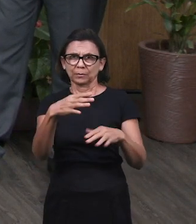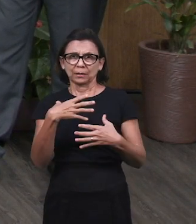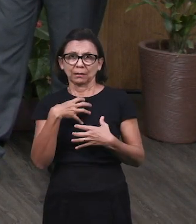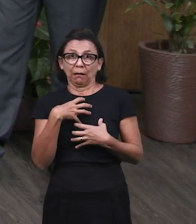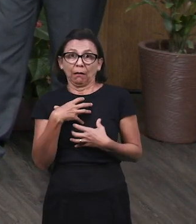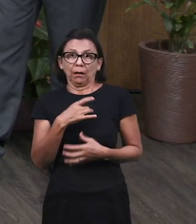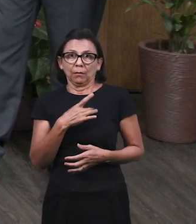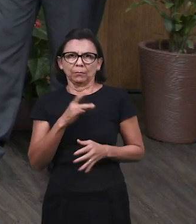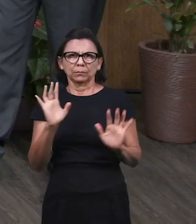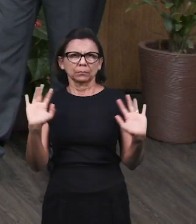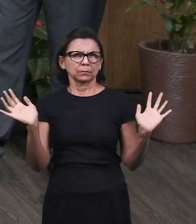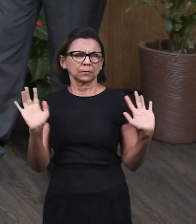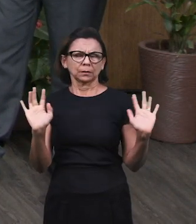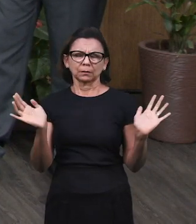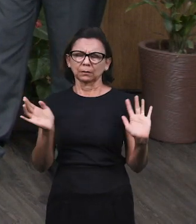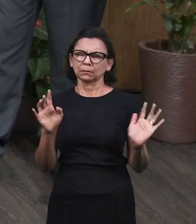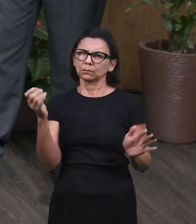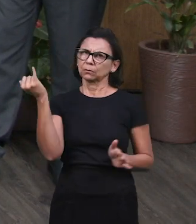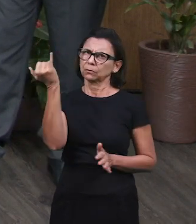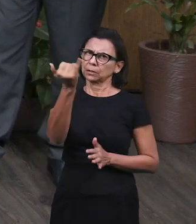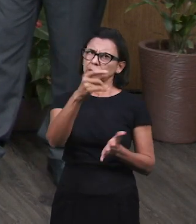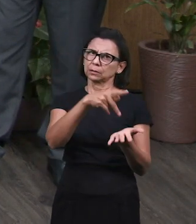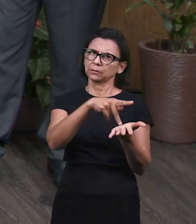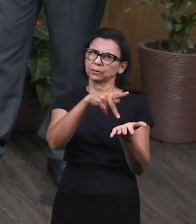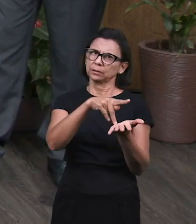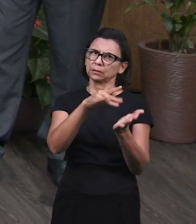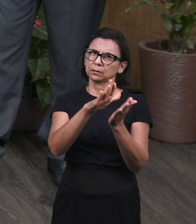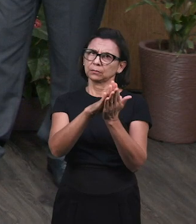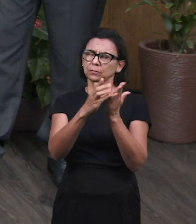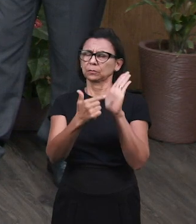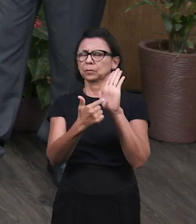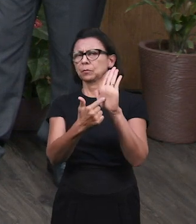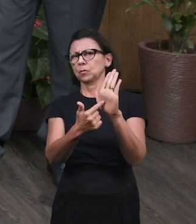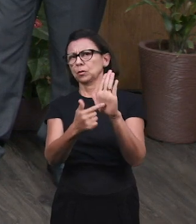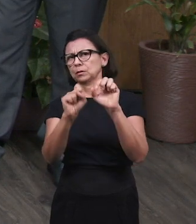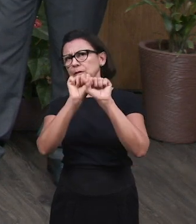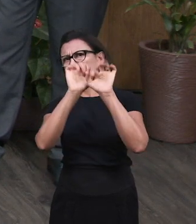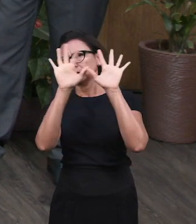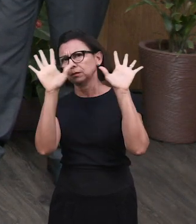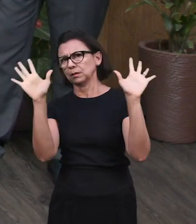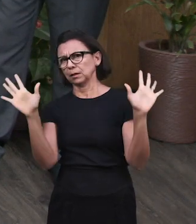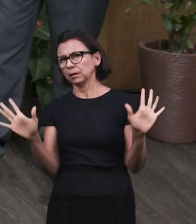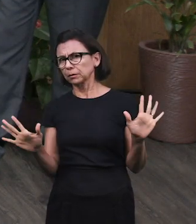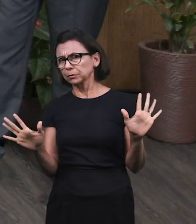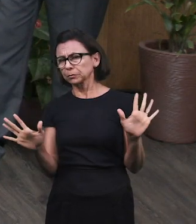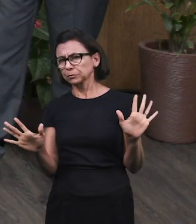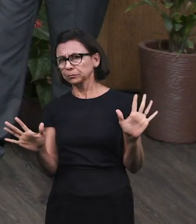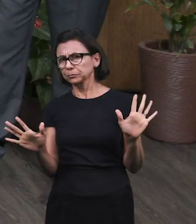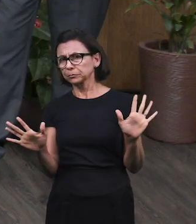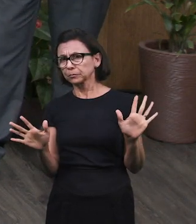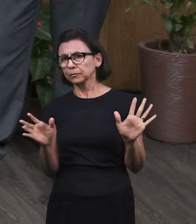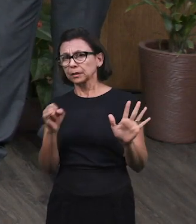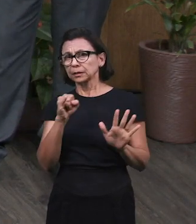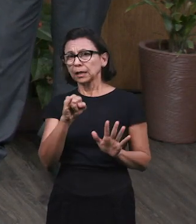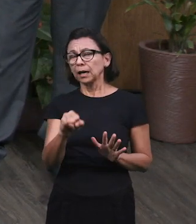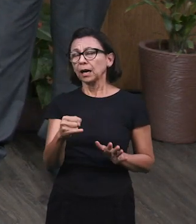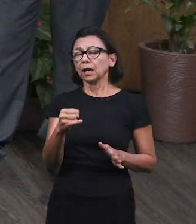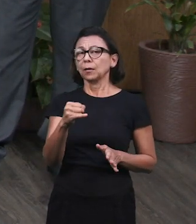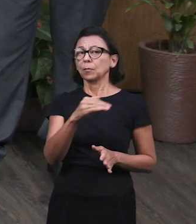de dire ce que la Bible montre avec clarté. Même si quelqu'un ne meurt pas maintenant, Il est en train de